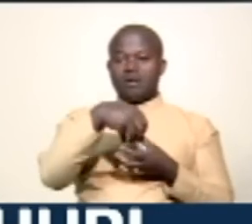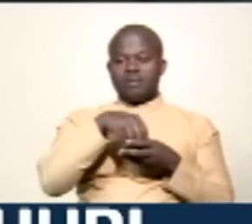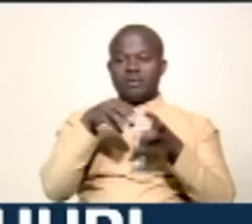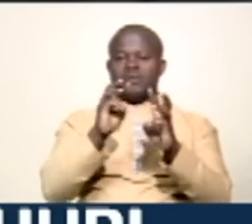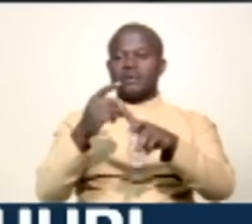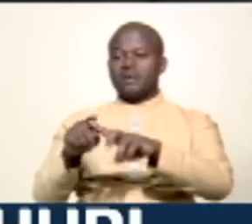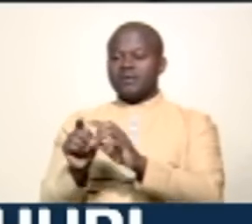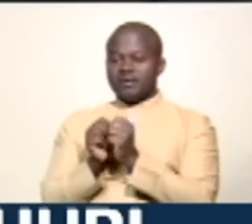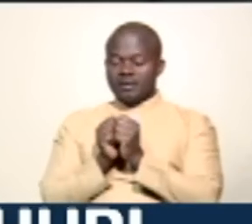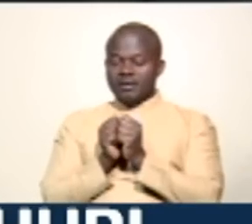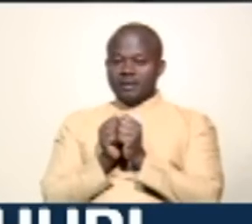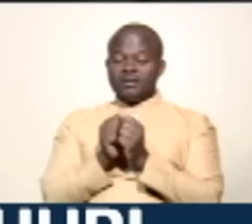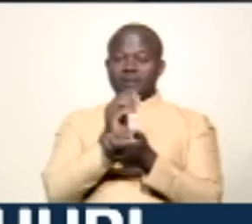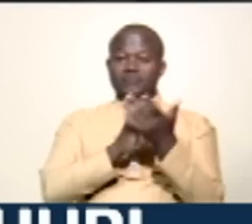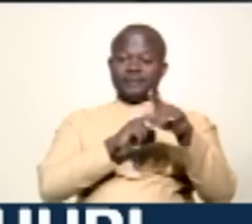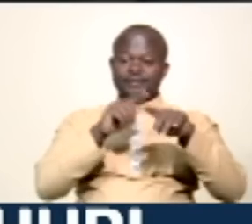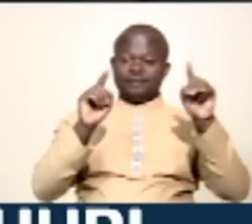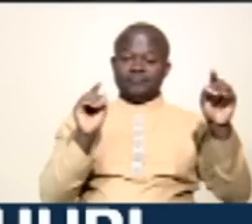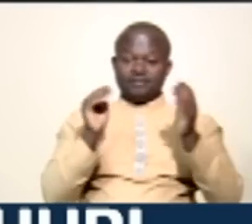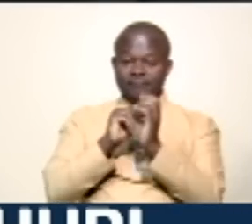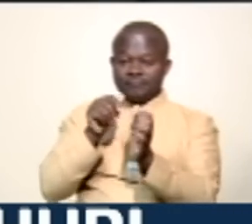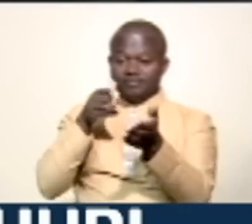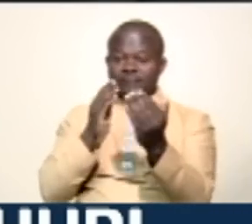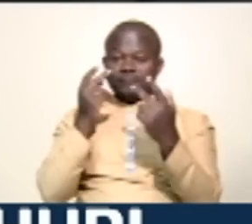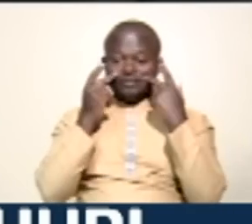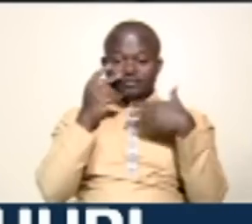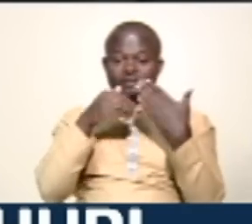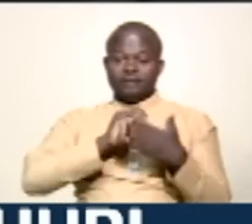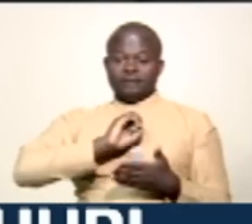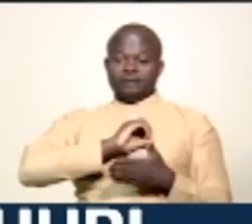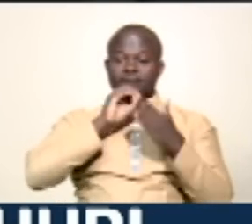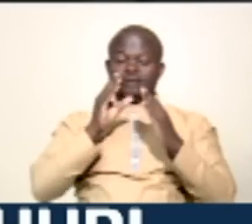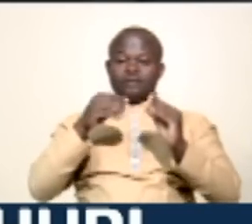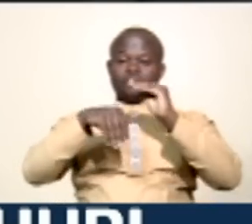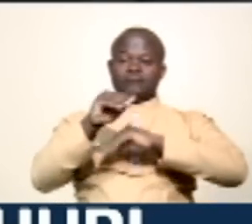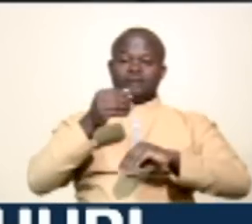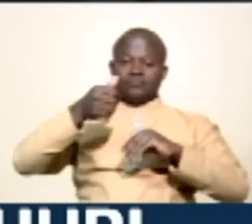butandukanye imwe na rimwe wanakurikirana ugasanga nyine ba nyira amasoko ni nabo